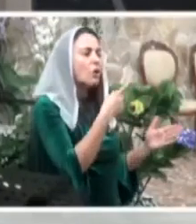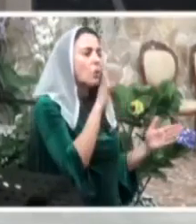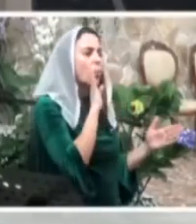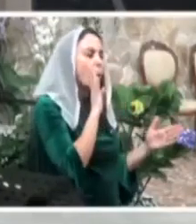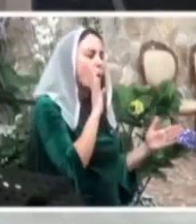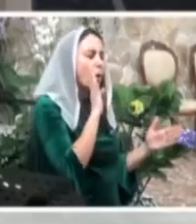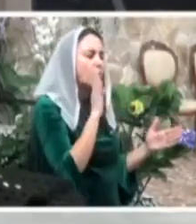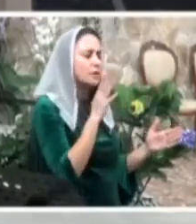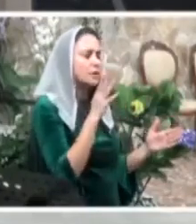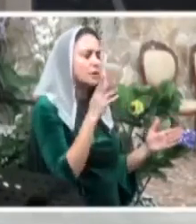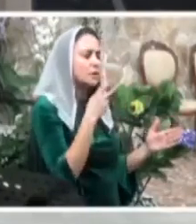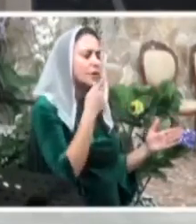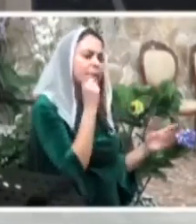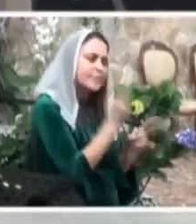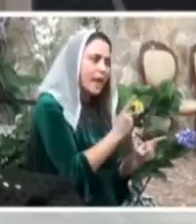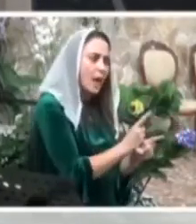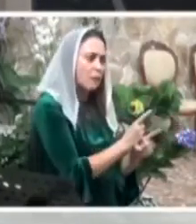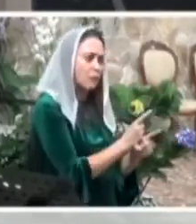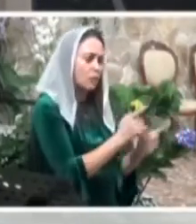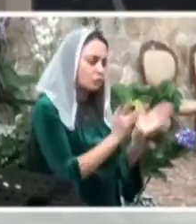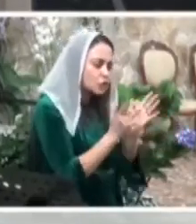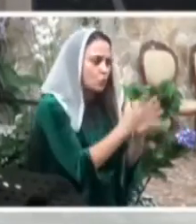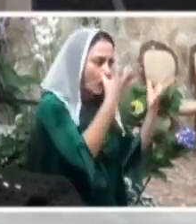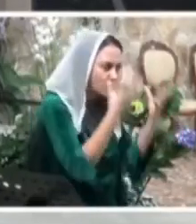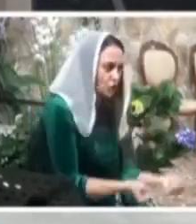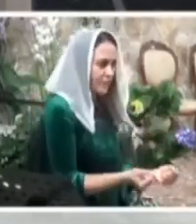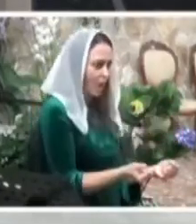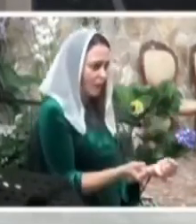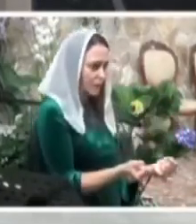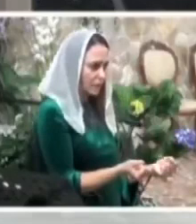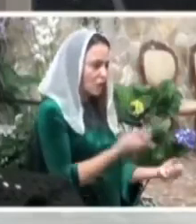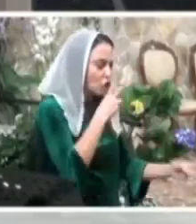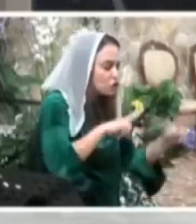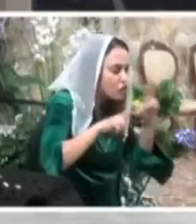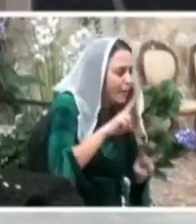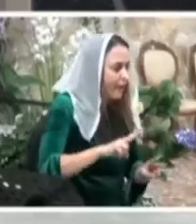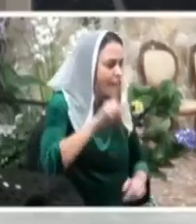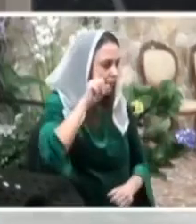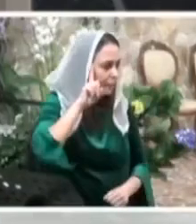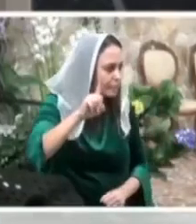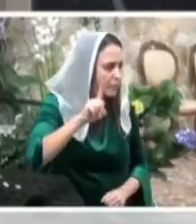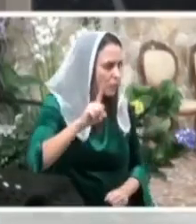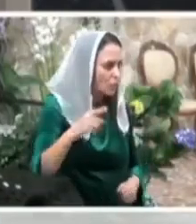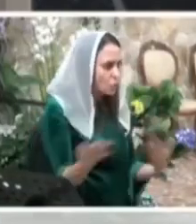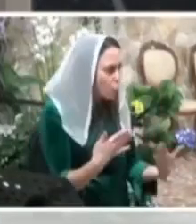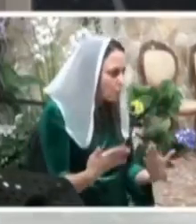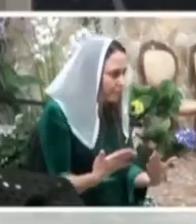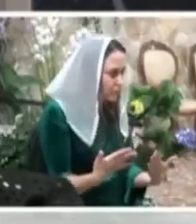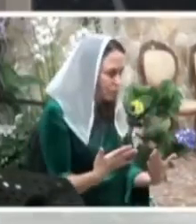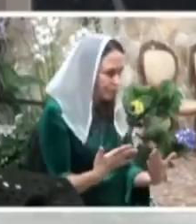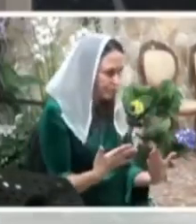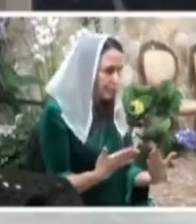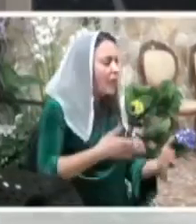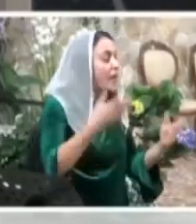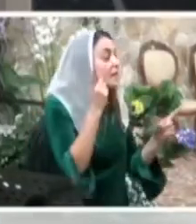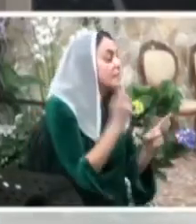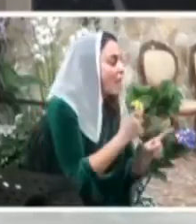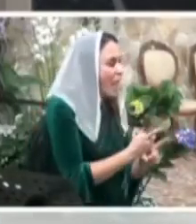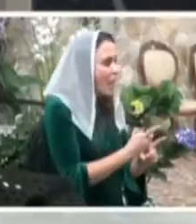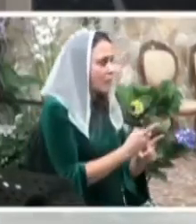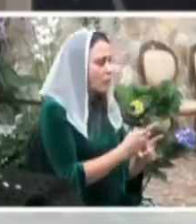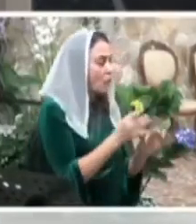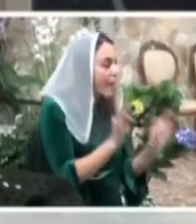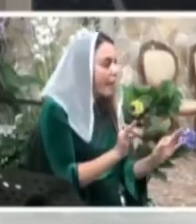l'uomo deve ravvedersi, deve cercare il Signore, deve in qualche maniera,